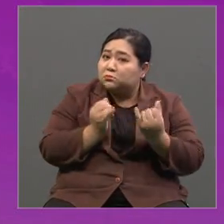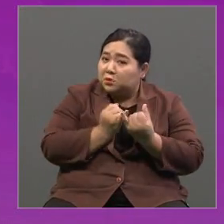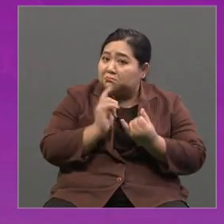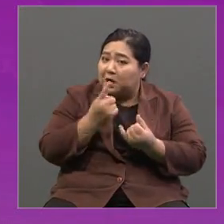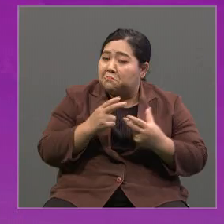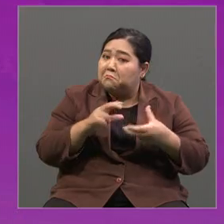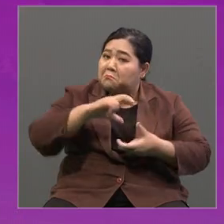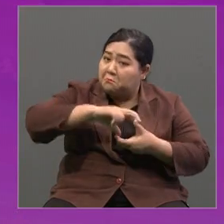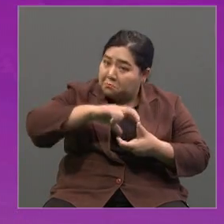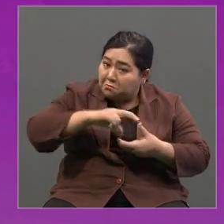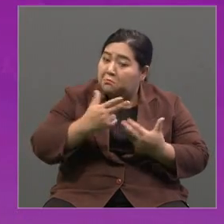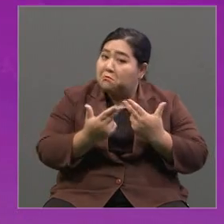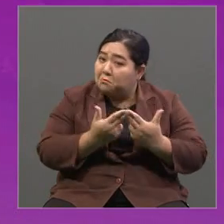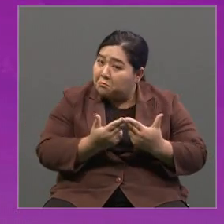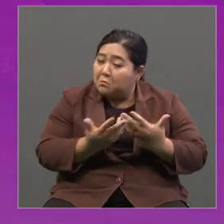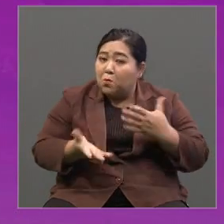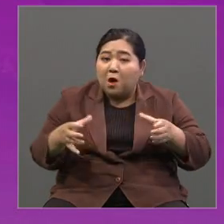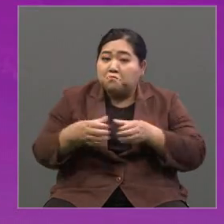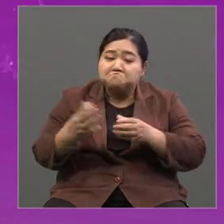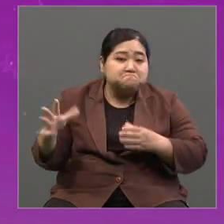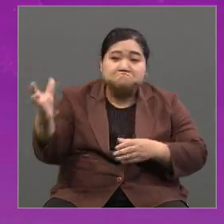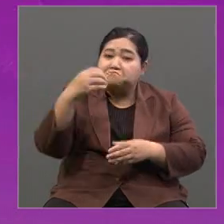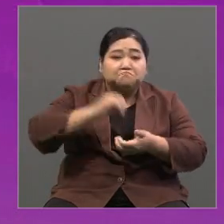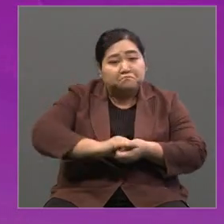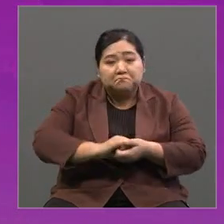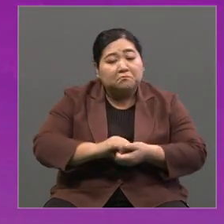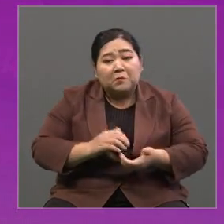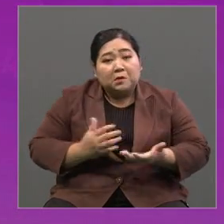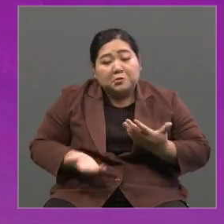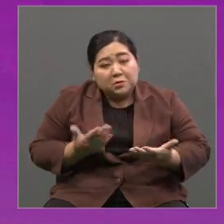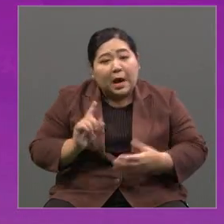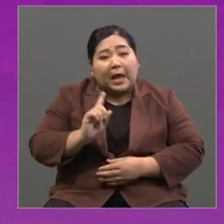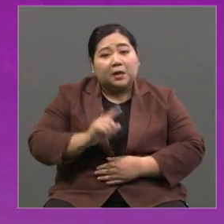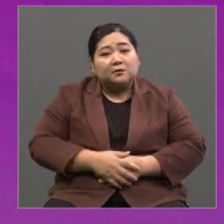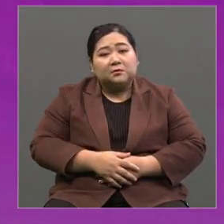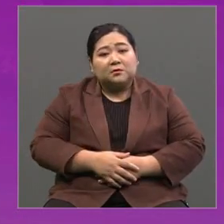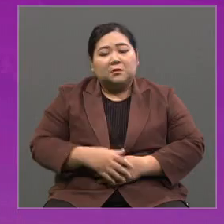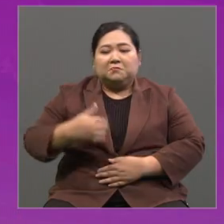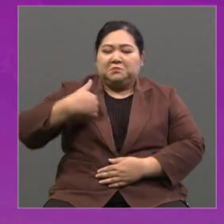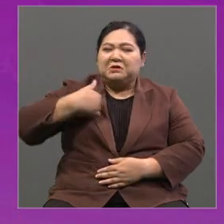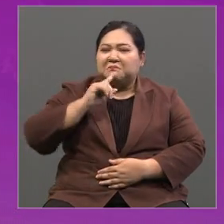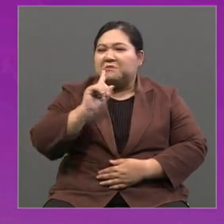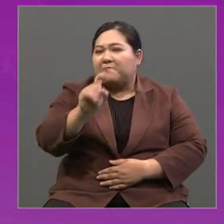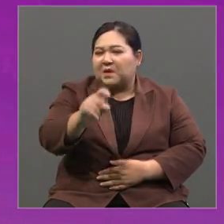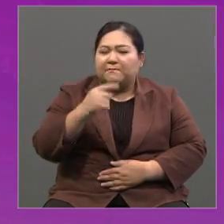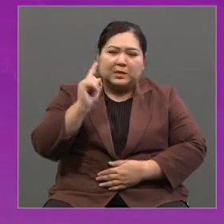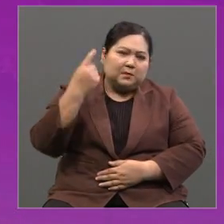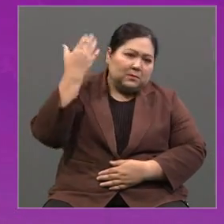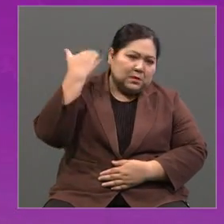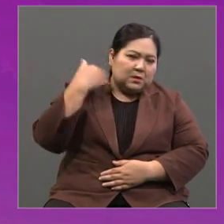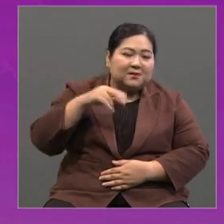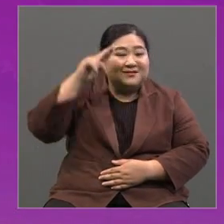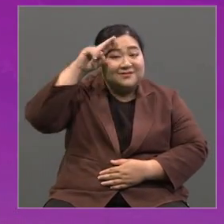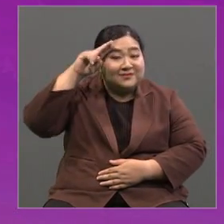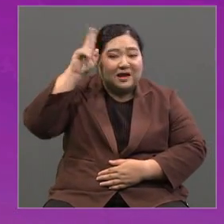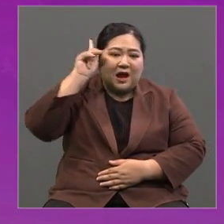คหรือมาแค่บางส่วน โอ้ หรือว่าเป็นเอกสิทธิ ์ อ ัน นี้คำนี้เริ่มมีตั้งแต่ถ้าจำได้ตั้งแต่คุณหมอช